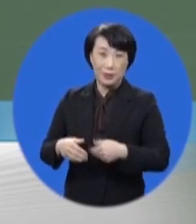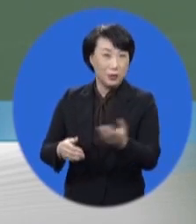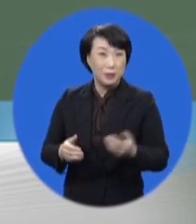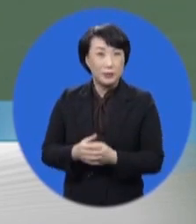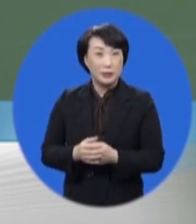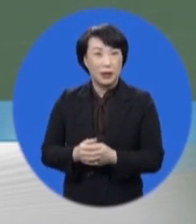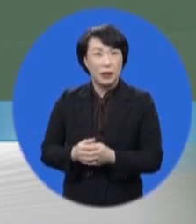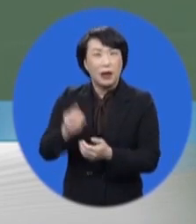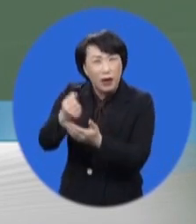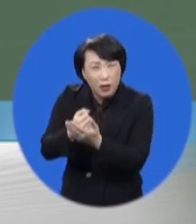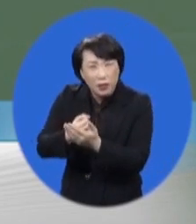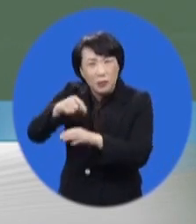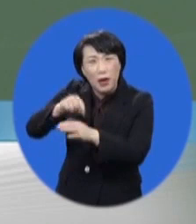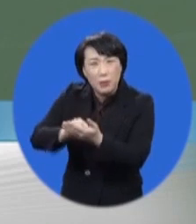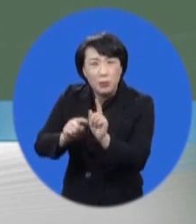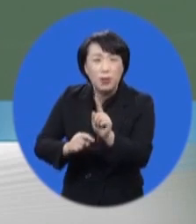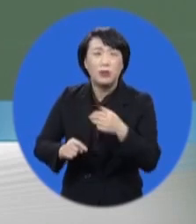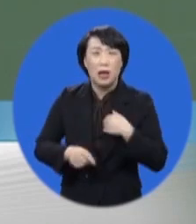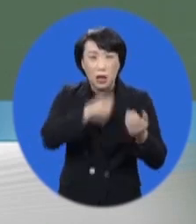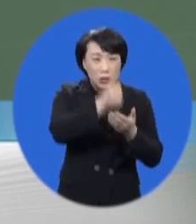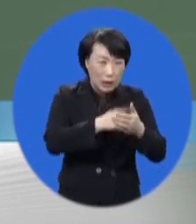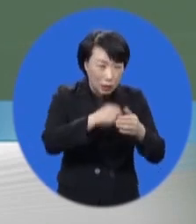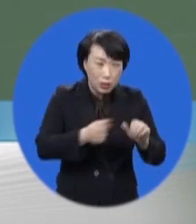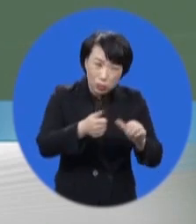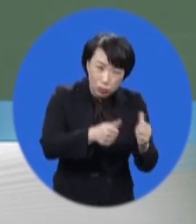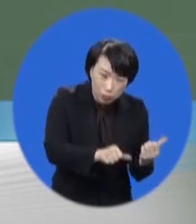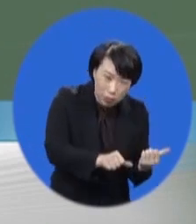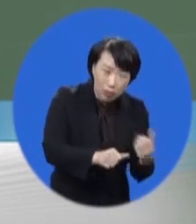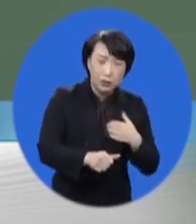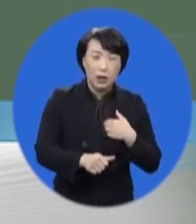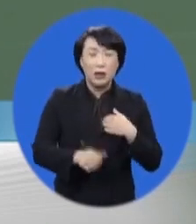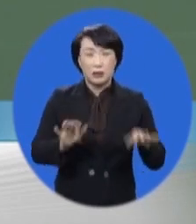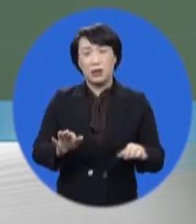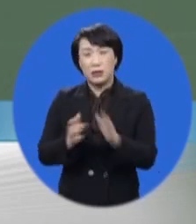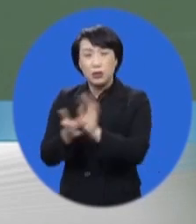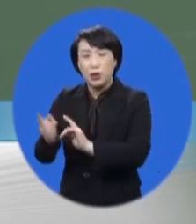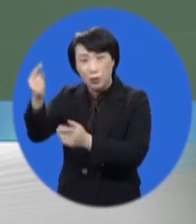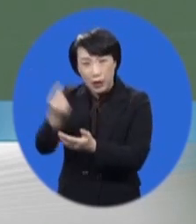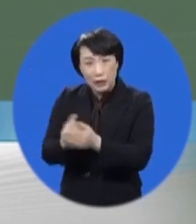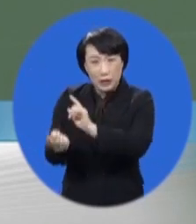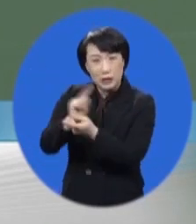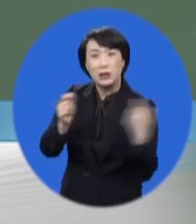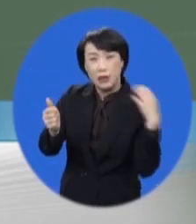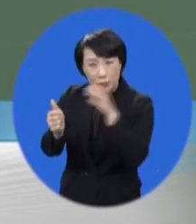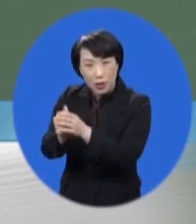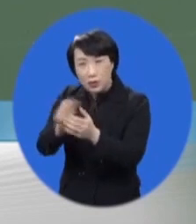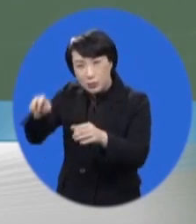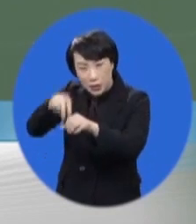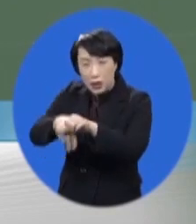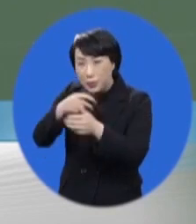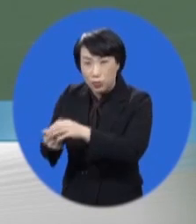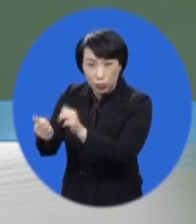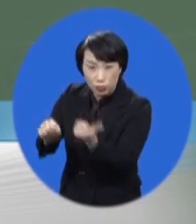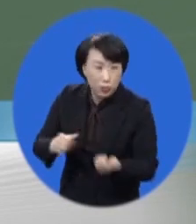얼마나 애절했더냐? 네가 죄 아래서 죽어가냐? 내가 대신 피 흘려 죽어서 너를